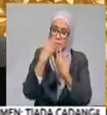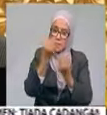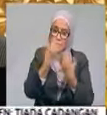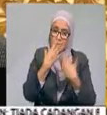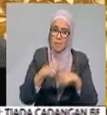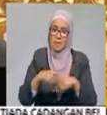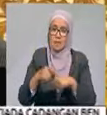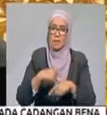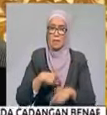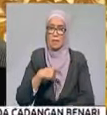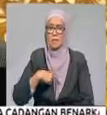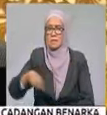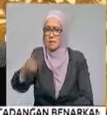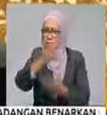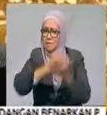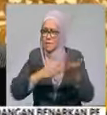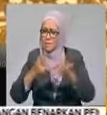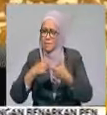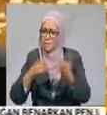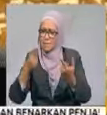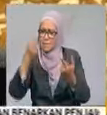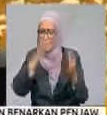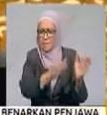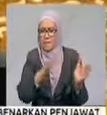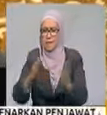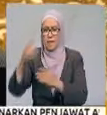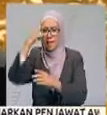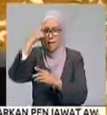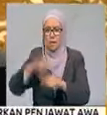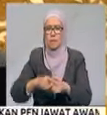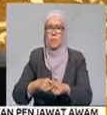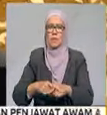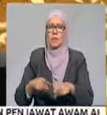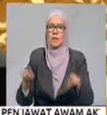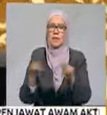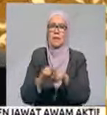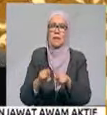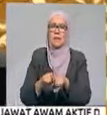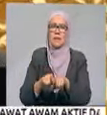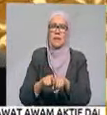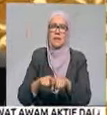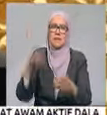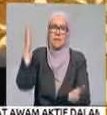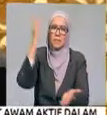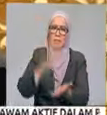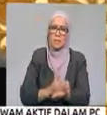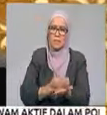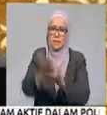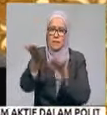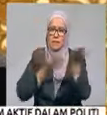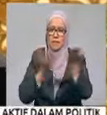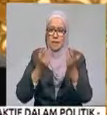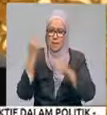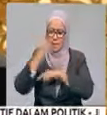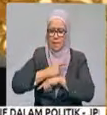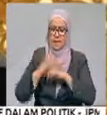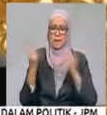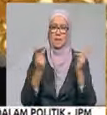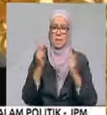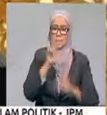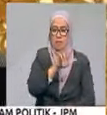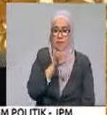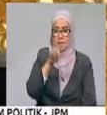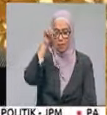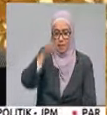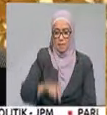usaha untuk mengadakan suatu bentuk mogok pada hari Khamis 31 hari bulan